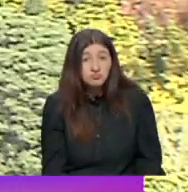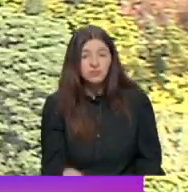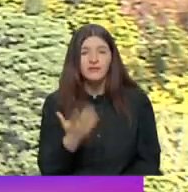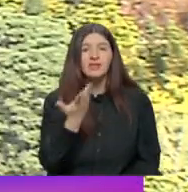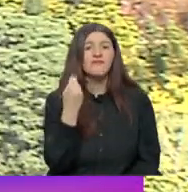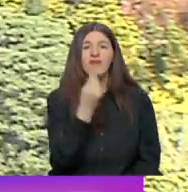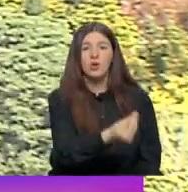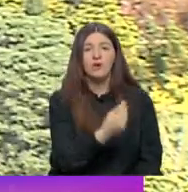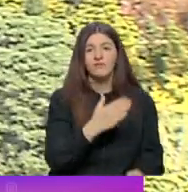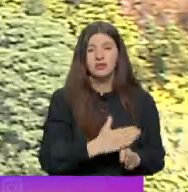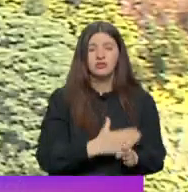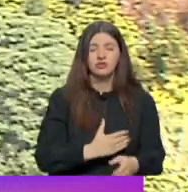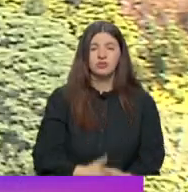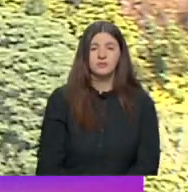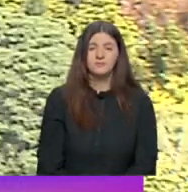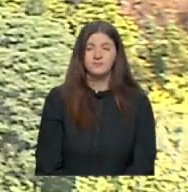ne getiriyor vatandaşa?